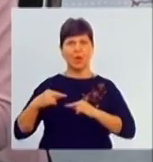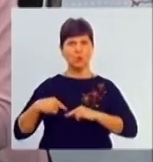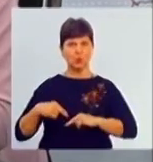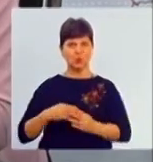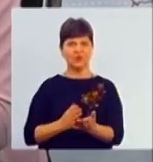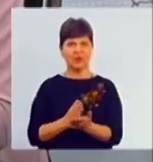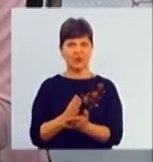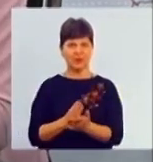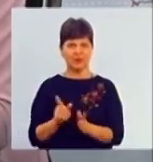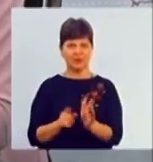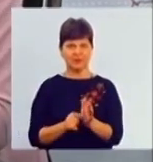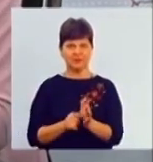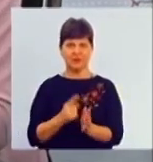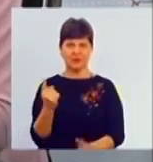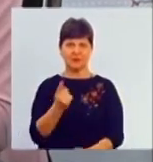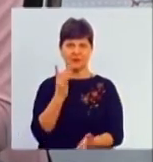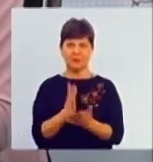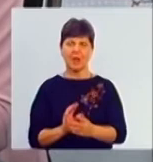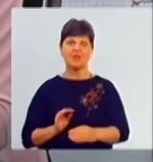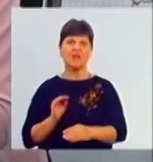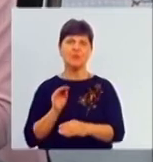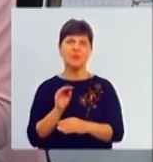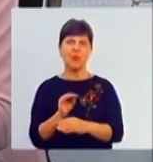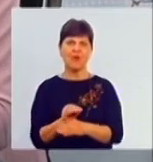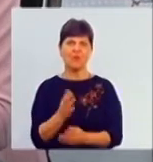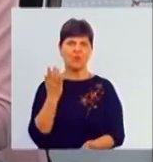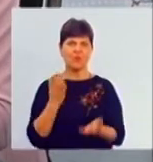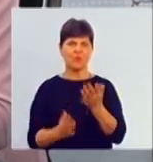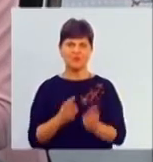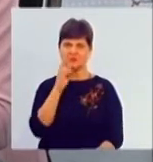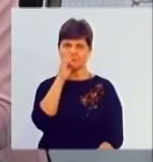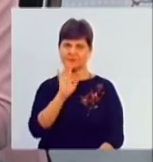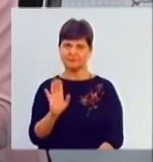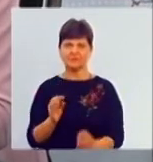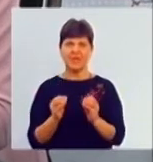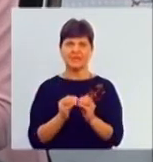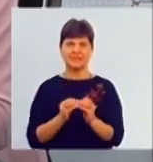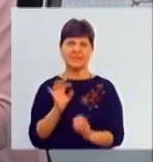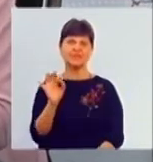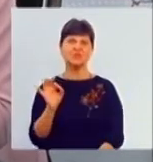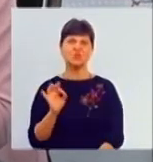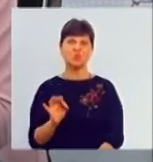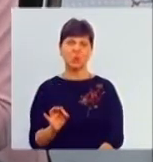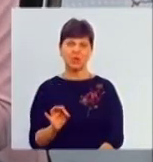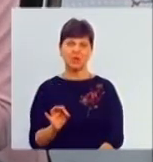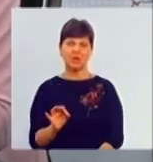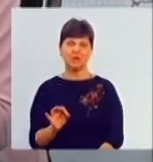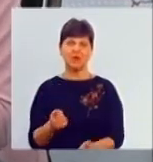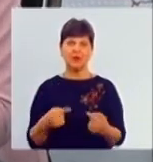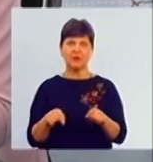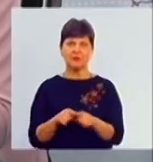Єдине, що ми маємо надбавочку, якщо не помиляюся, 10%. І така